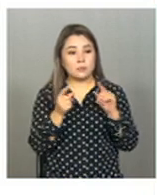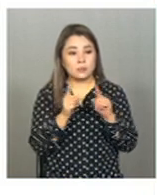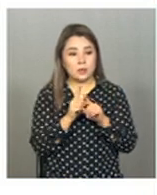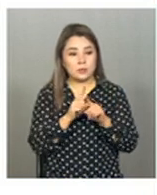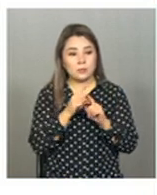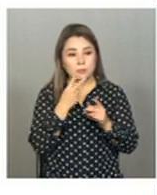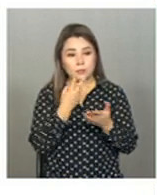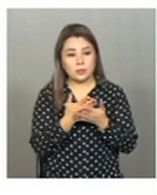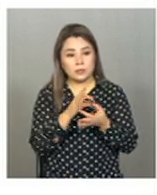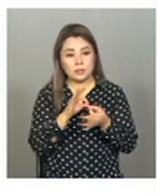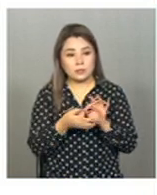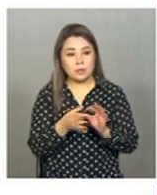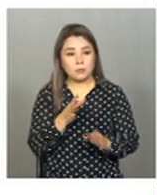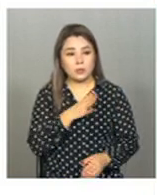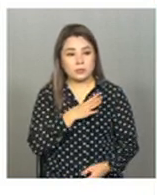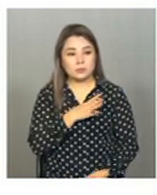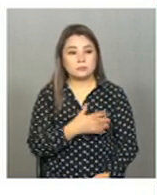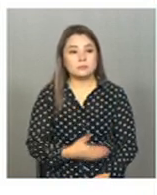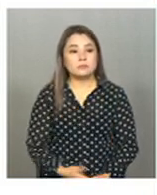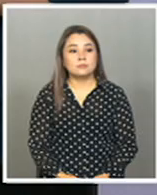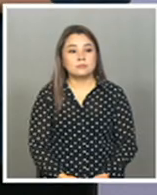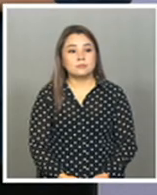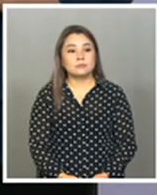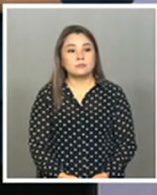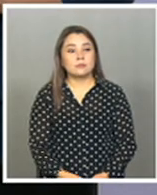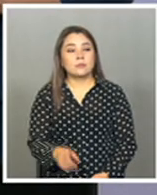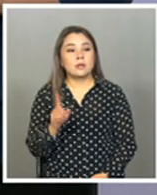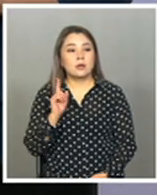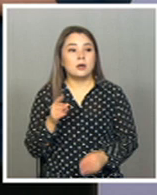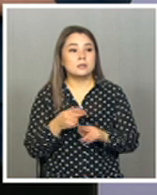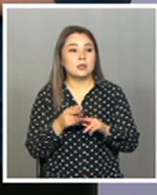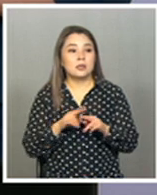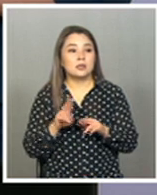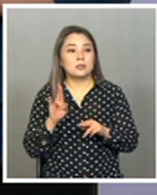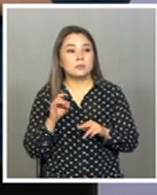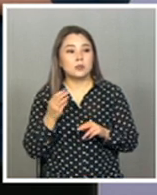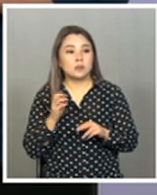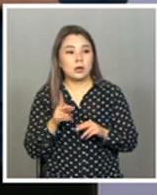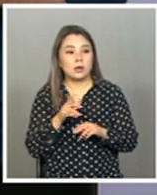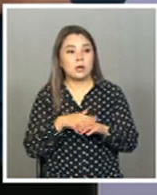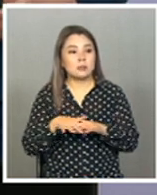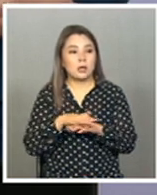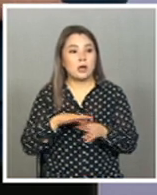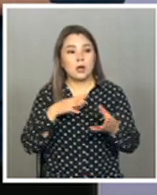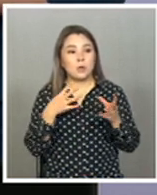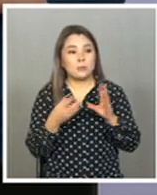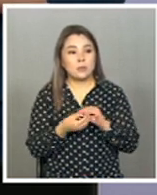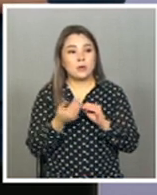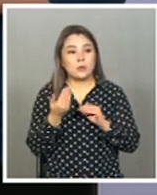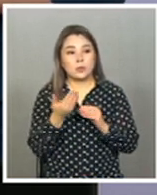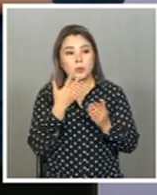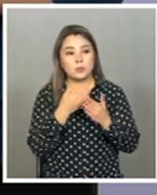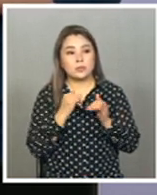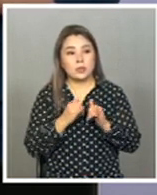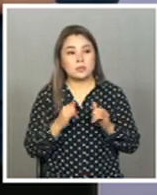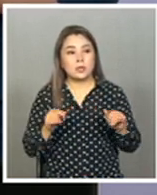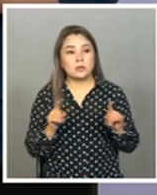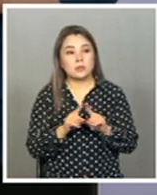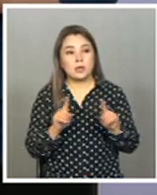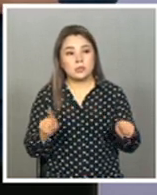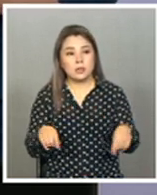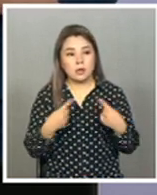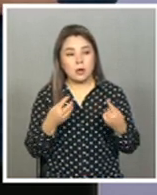білдіргенін байқауға болады. Алайда қыпшақ халқы қалыптасуының олардың өркендеу кезеңін